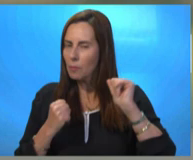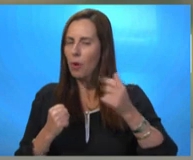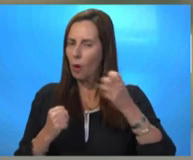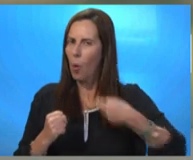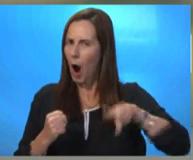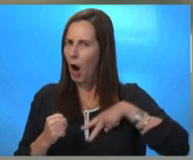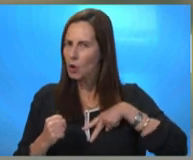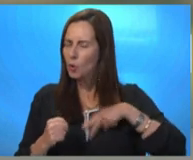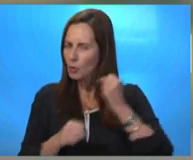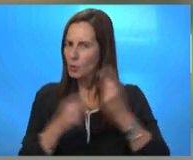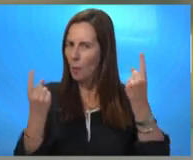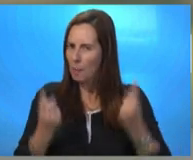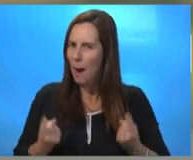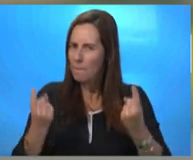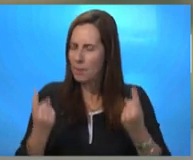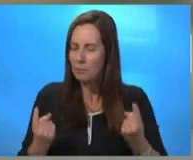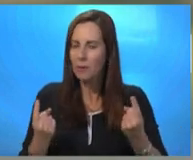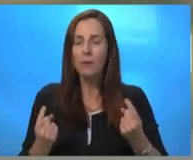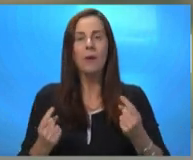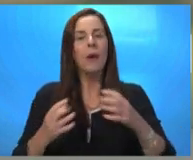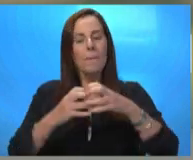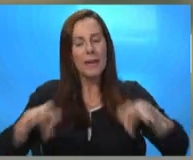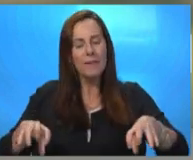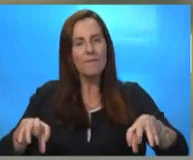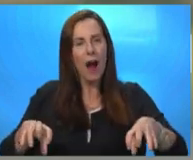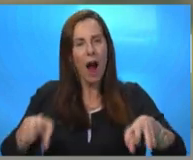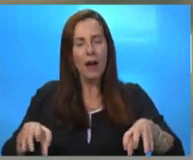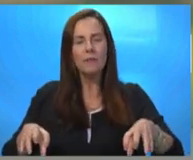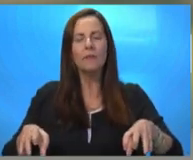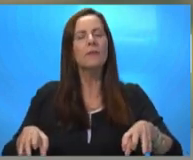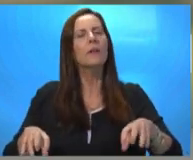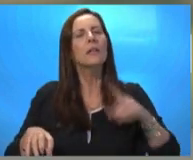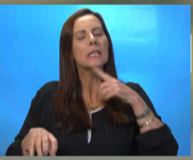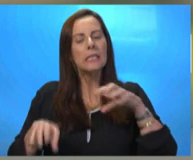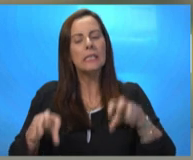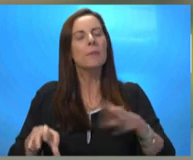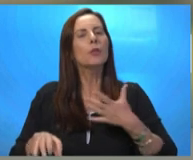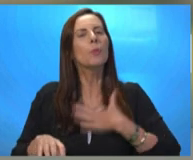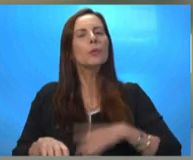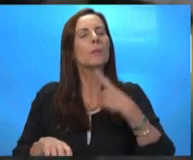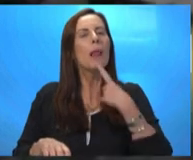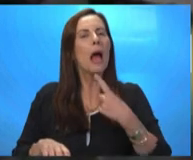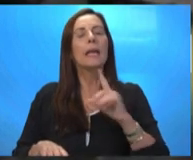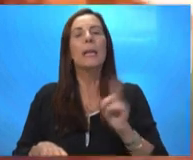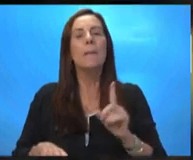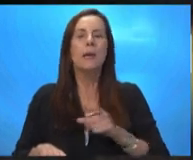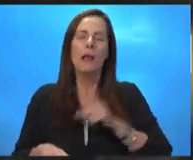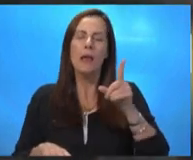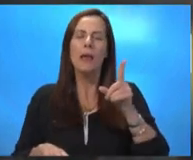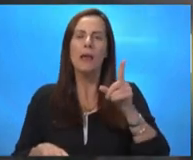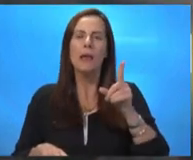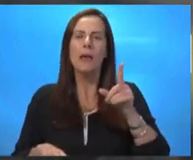הירי לישראל. הפעם בנפרד. ראש תחום פלסטינים כאן גל ברגר מסביר שזה המסר שמכוונים בארגונים האלה